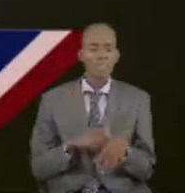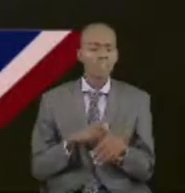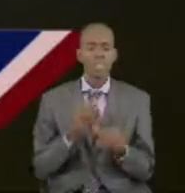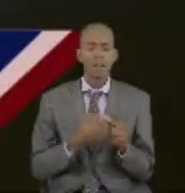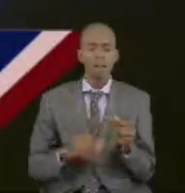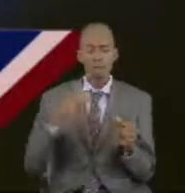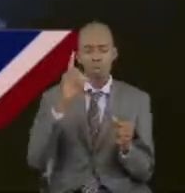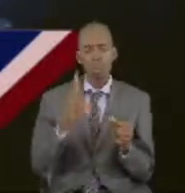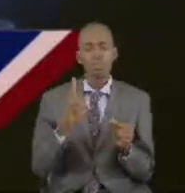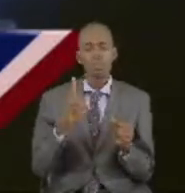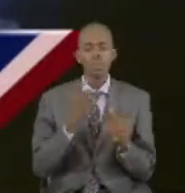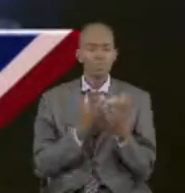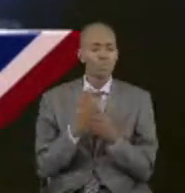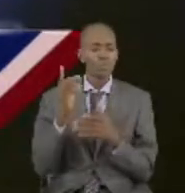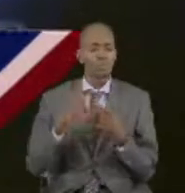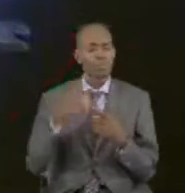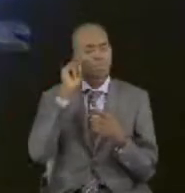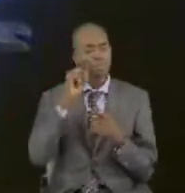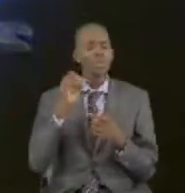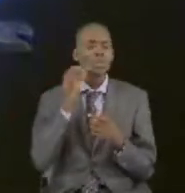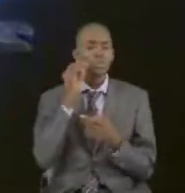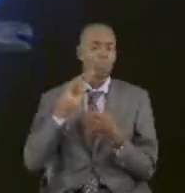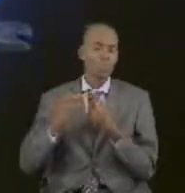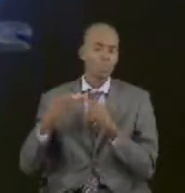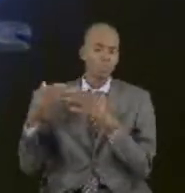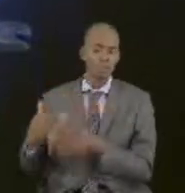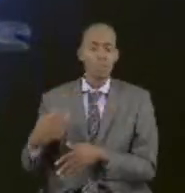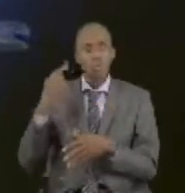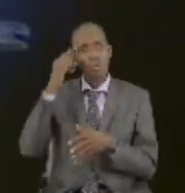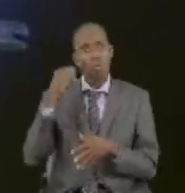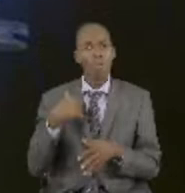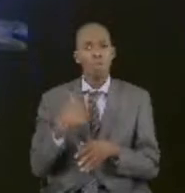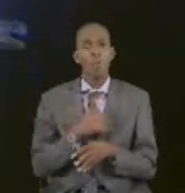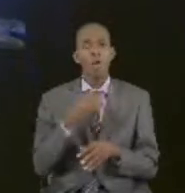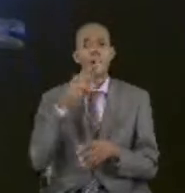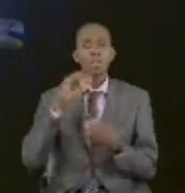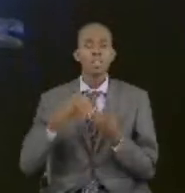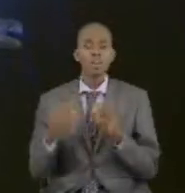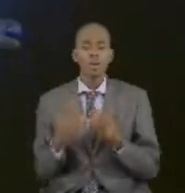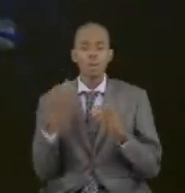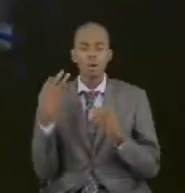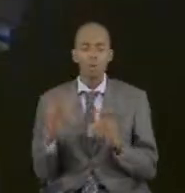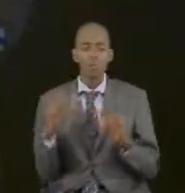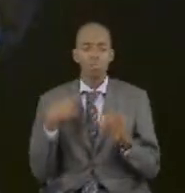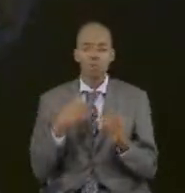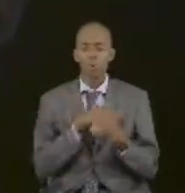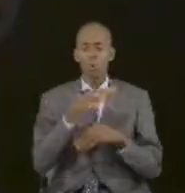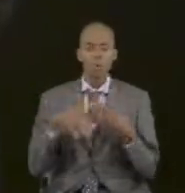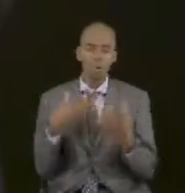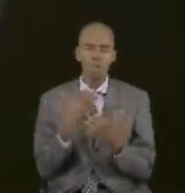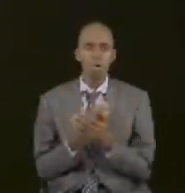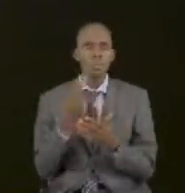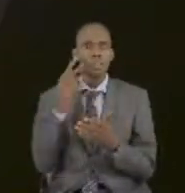selon la vérité à son prochain car nous sommes membres les uns les autres les uns des autres